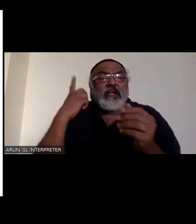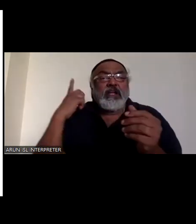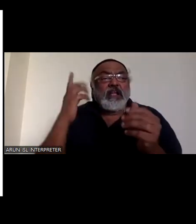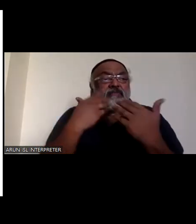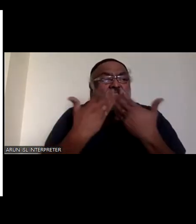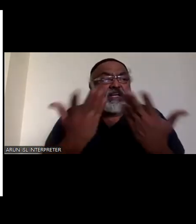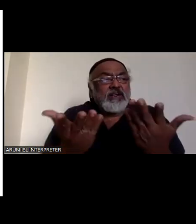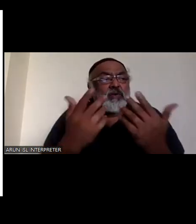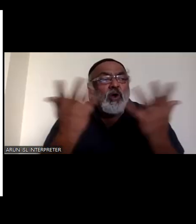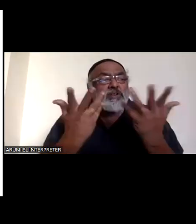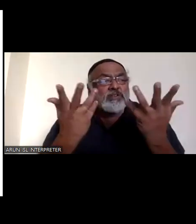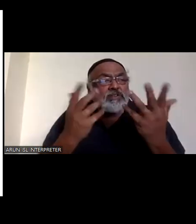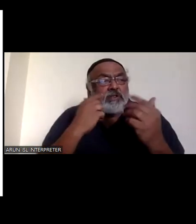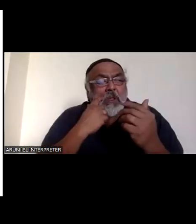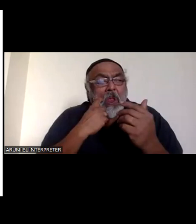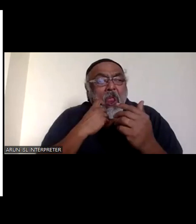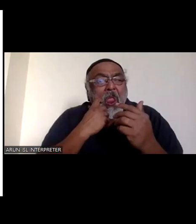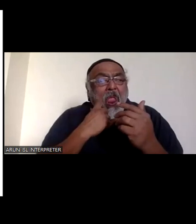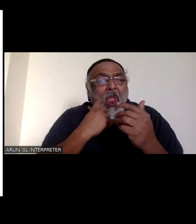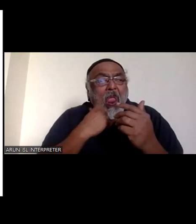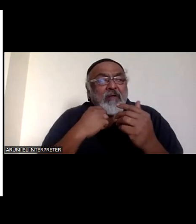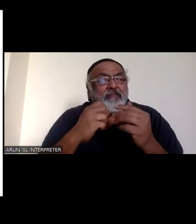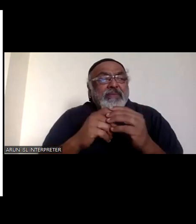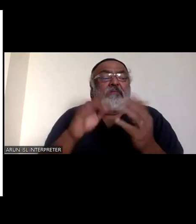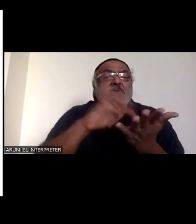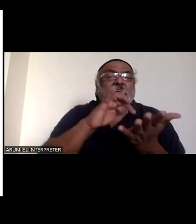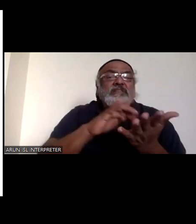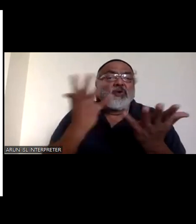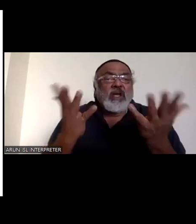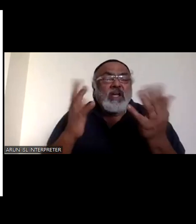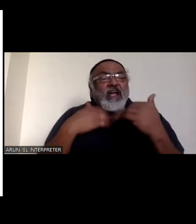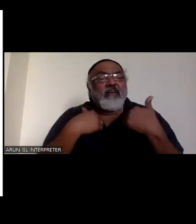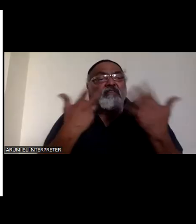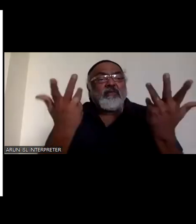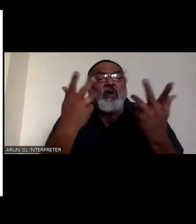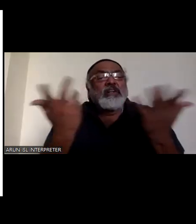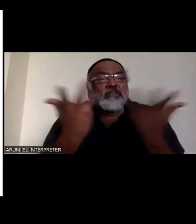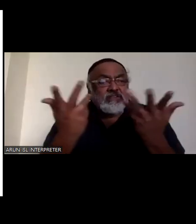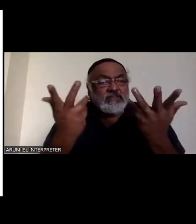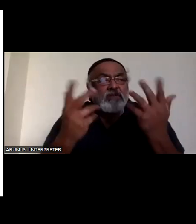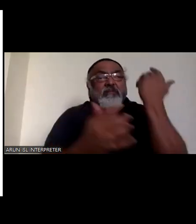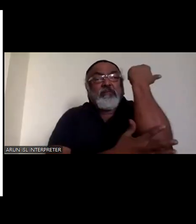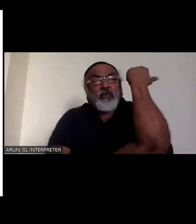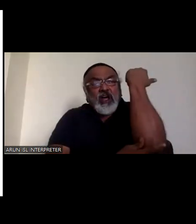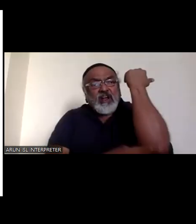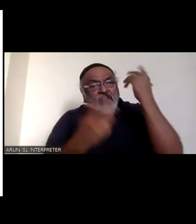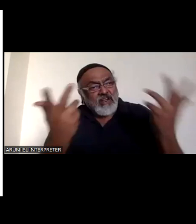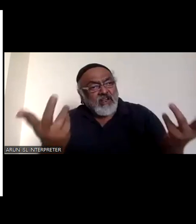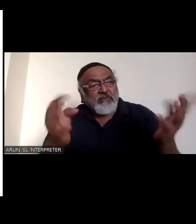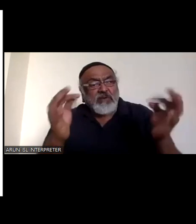ओपिनियन दैट इट्स अ लोकेशन वेयर यू एक्सपीरियंस पॉवर्टी,